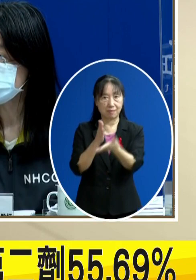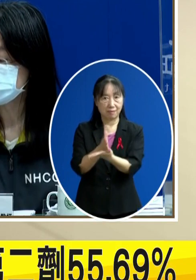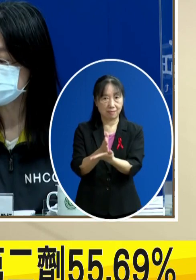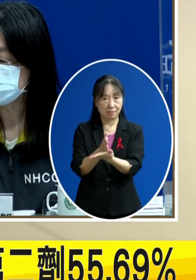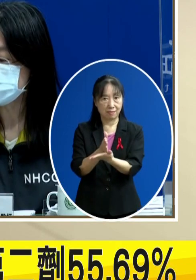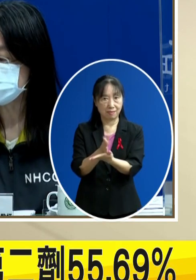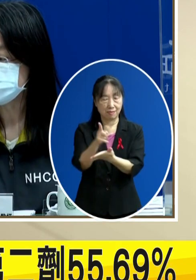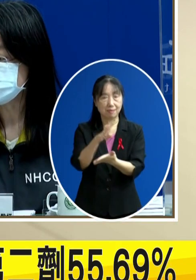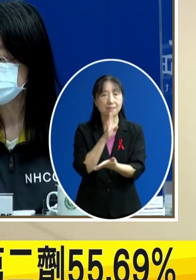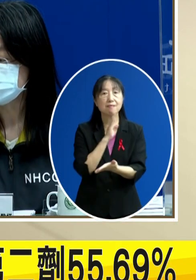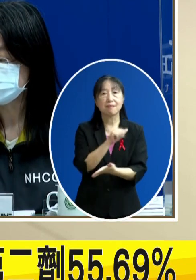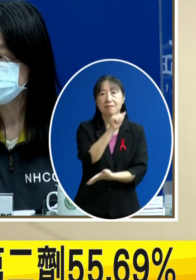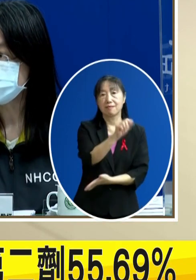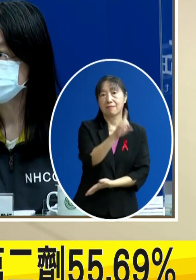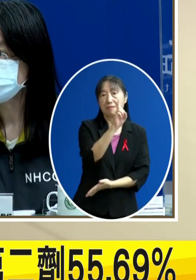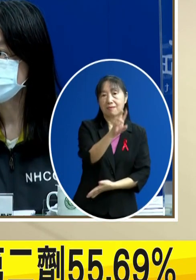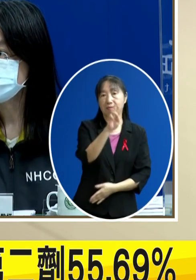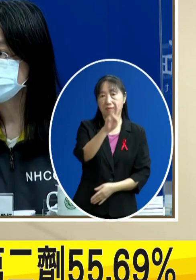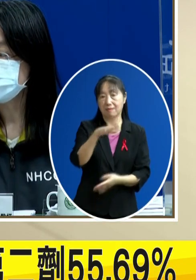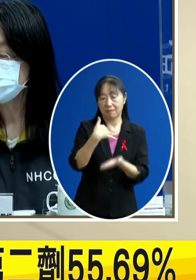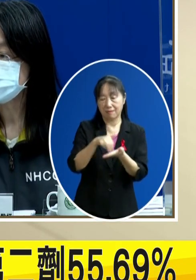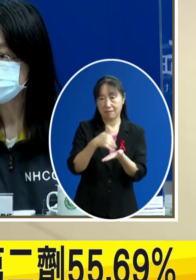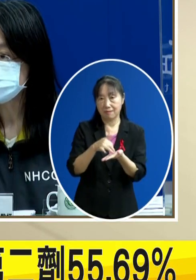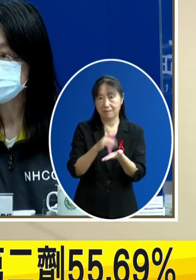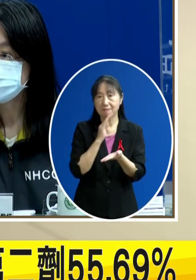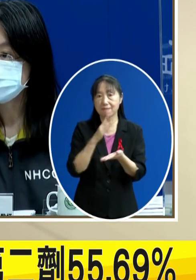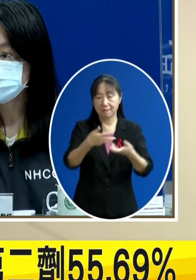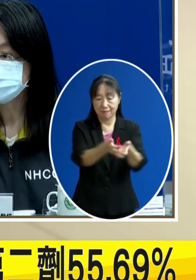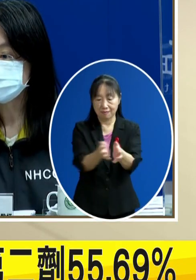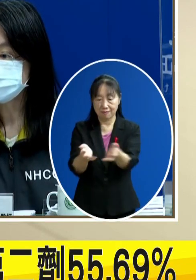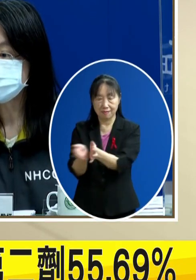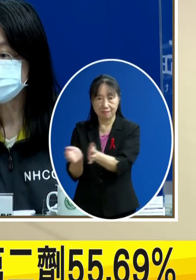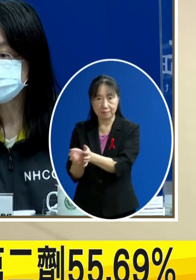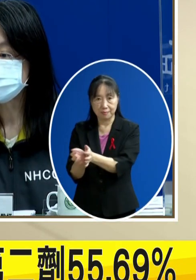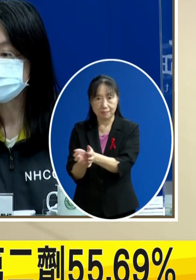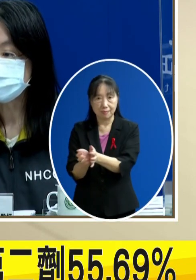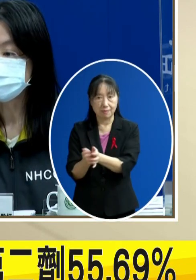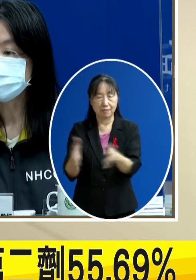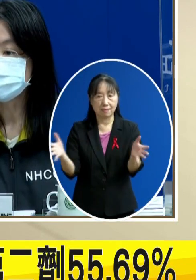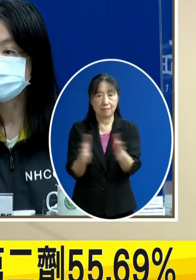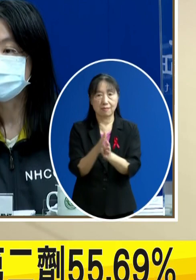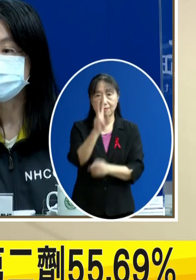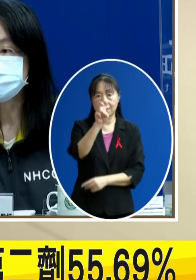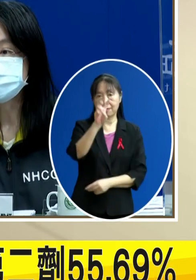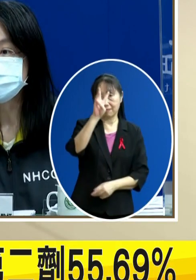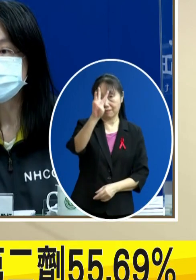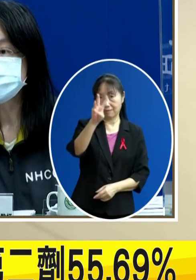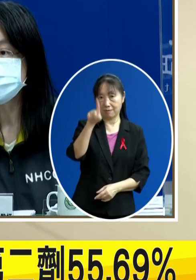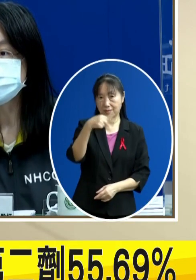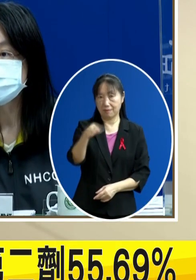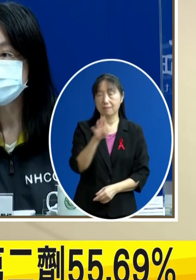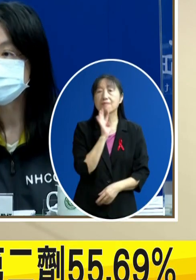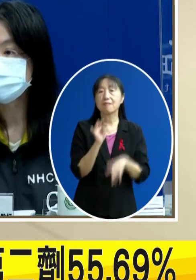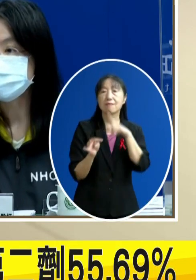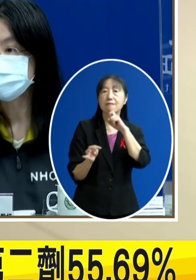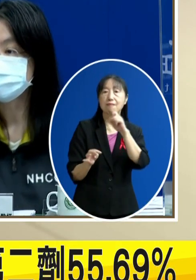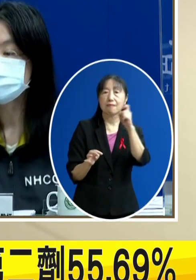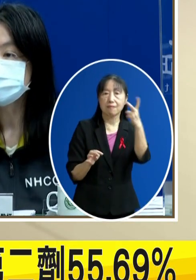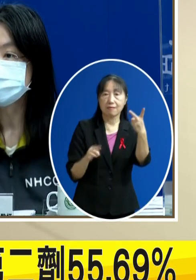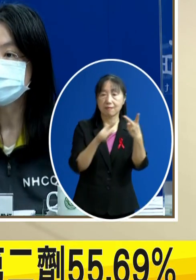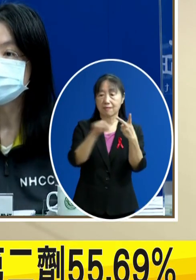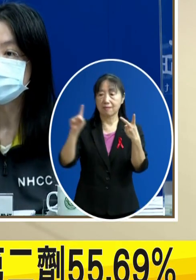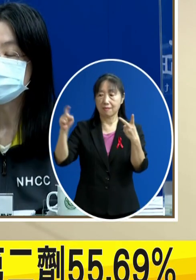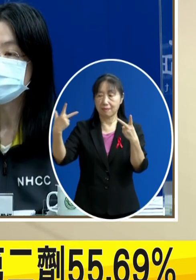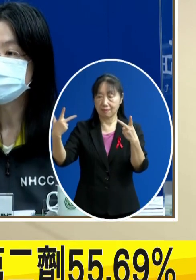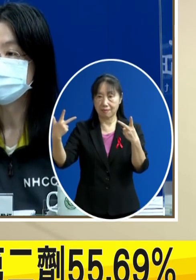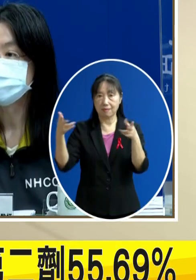经过这个 ADR 的研判归类呢，总共有23位12到17岁的青